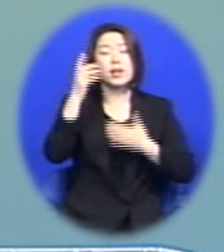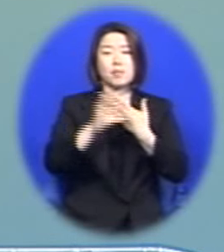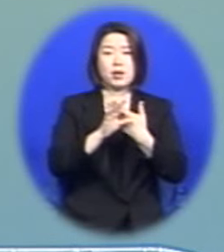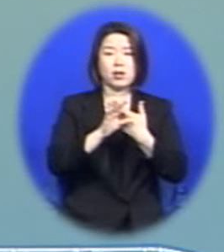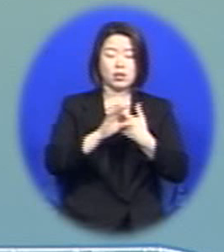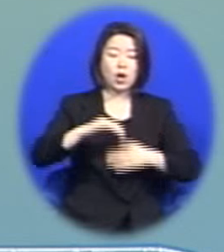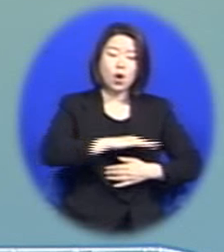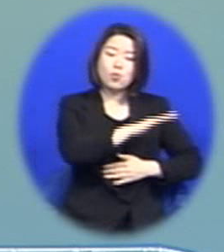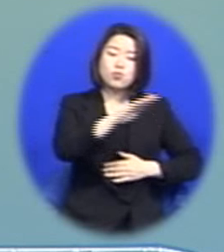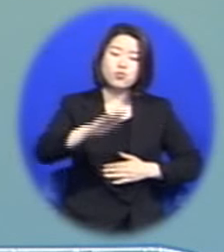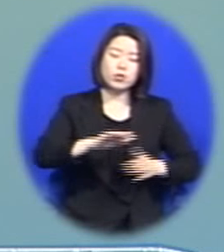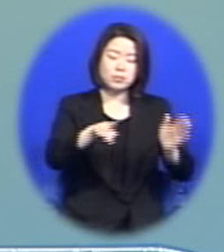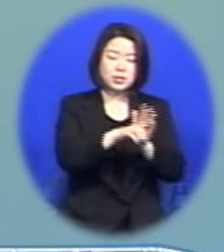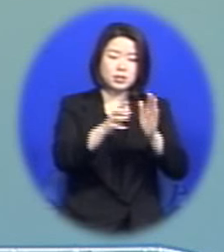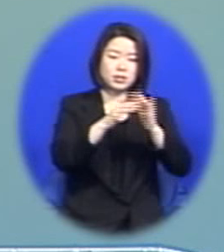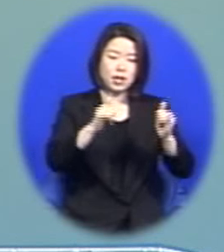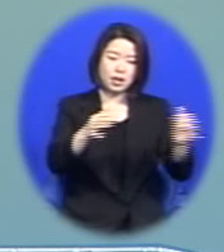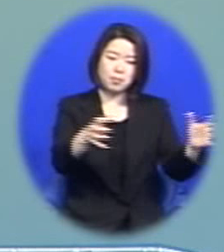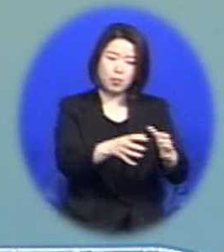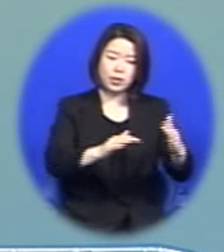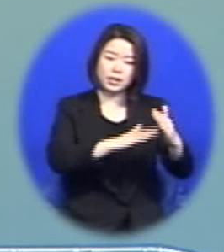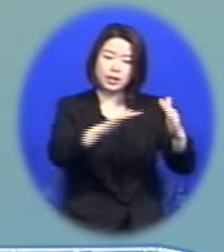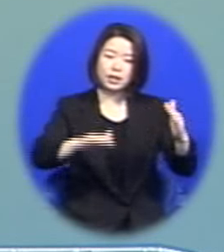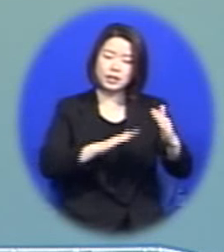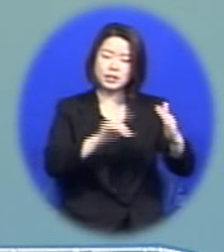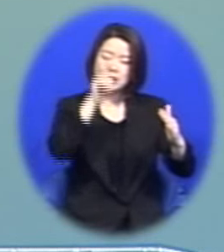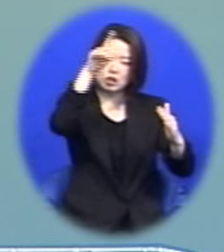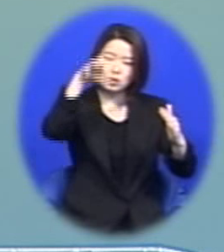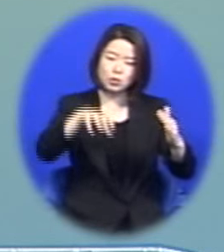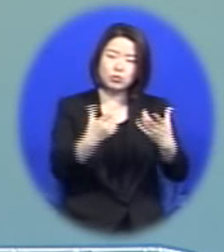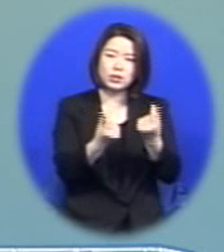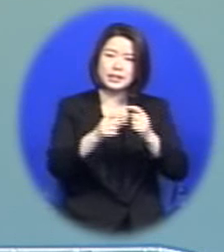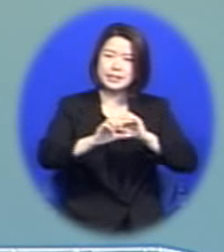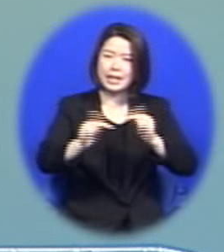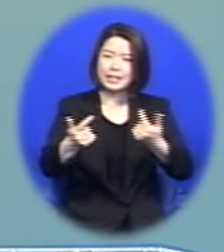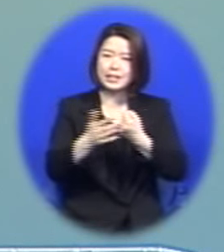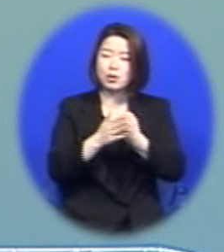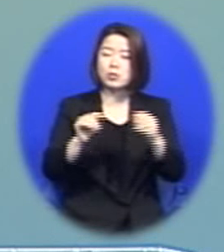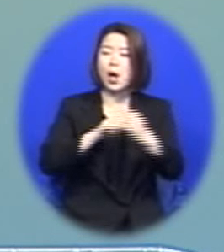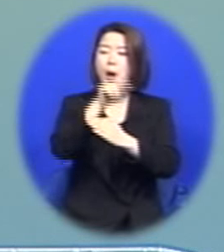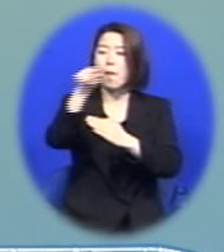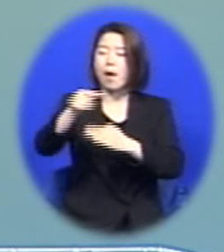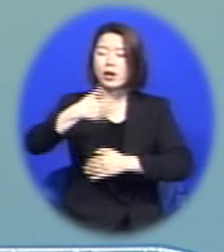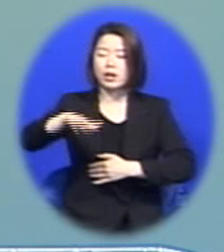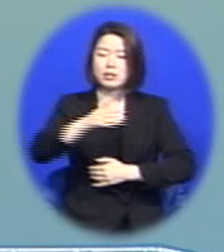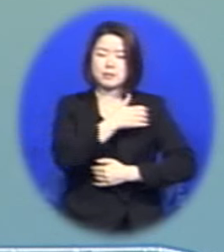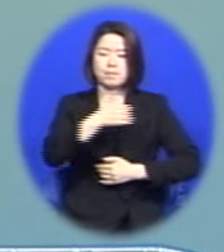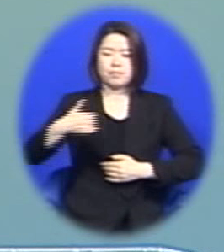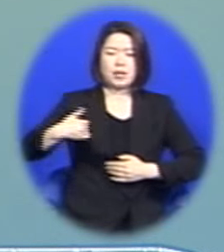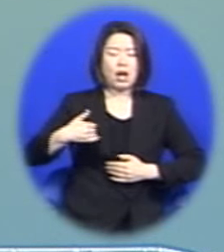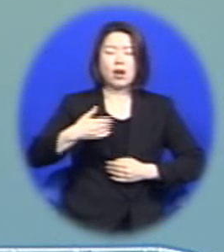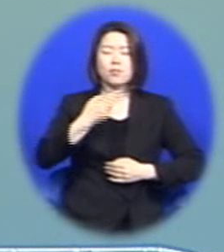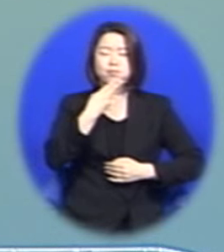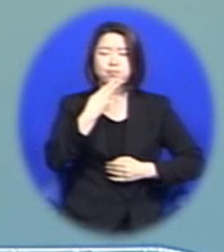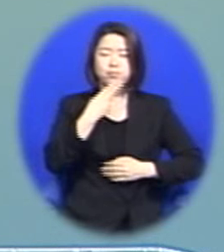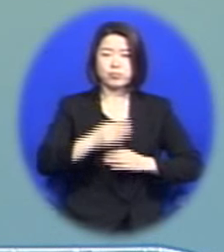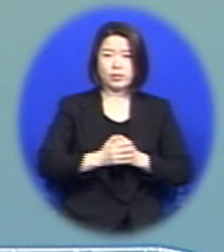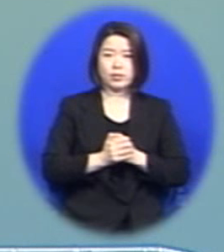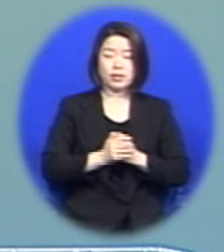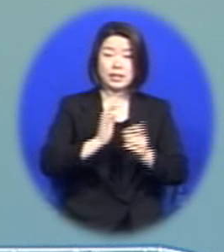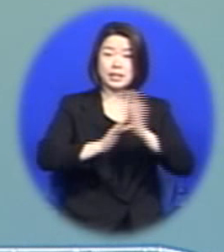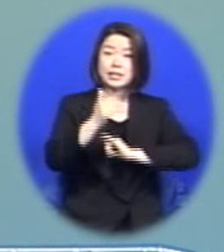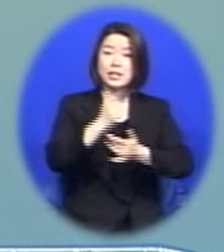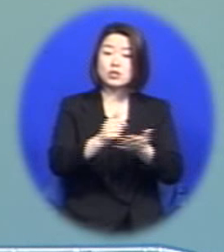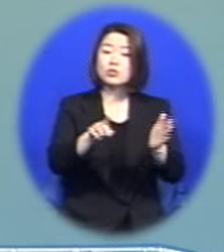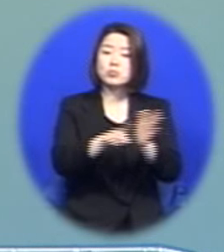못하니까 자신감이 완전 을 잃어버리는 것입니다 예수 믿음 은 좋은 이유를 모르는